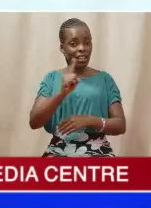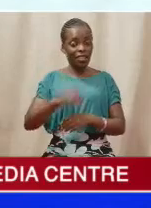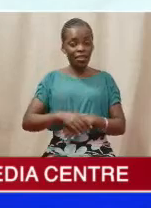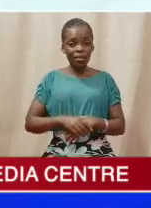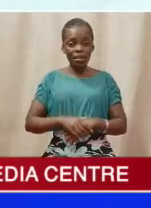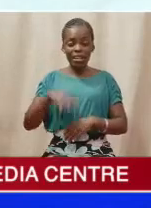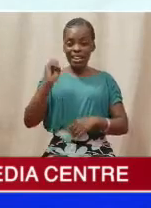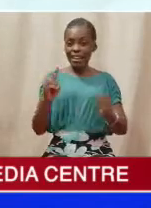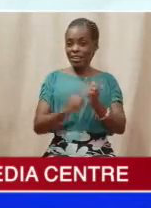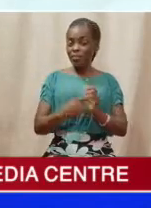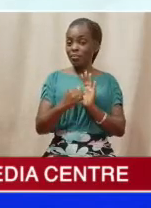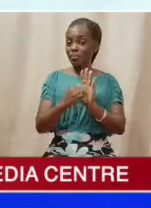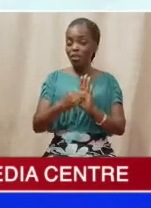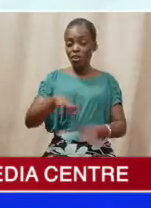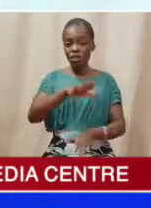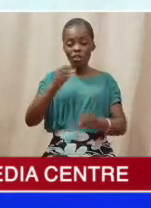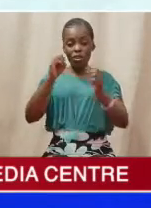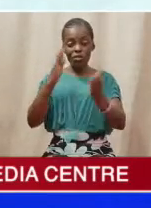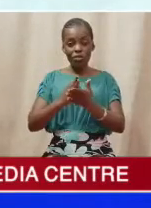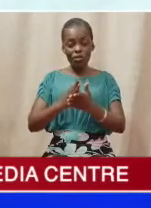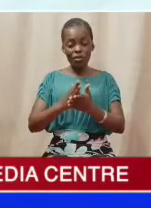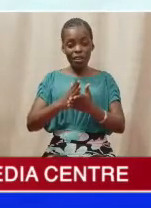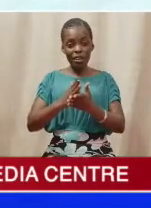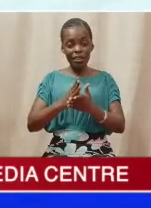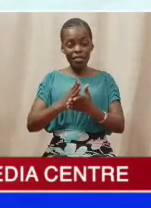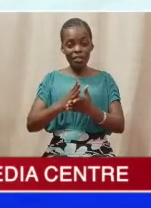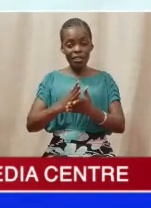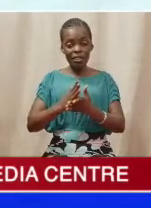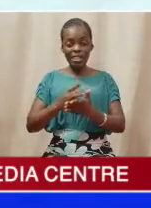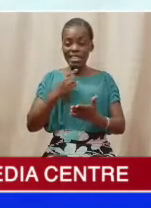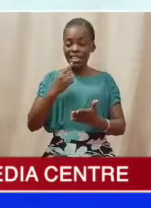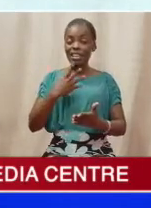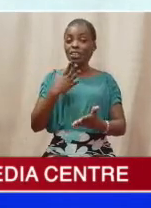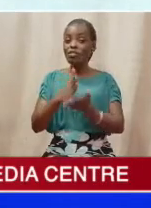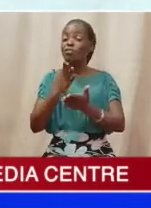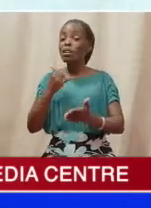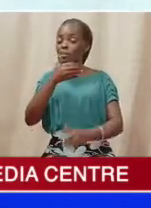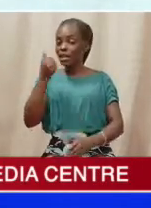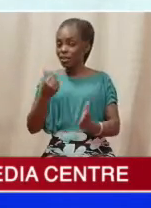nti ffenna tukkirizingana nti twagala Uganda ennungi.